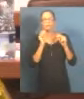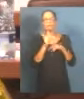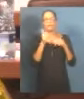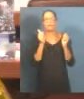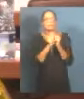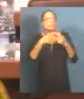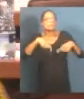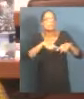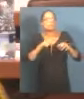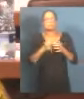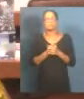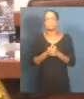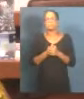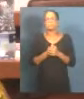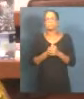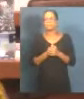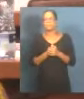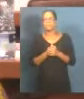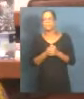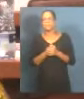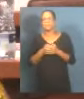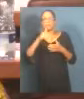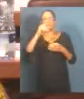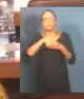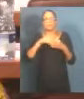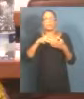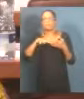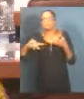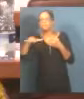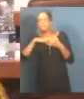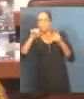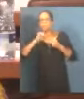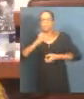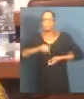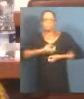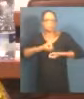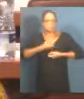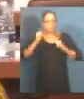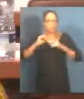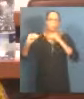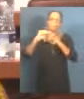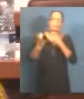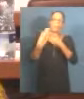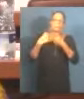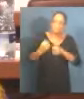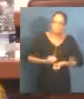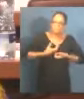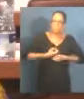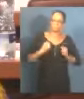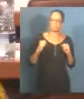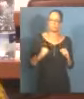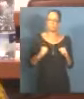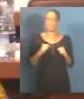des commissions, à travers des espaces où la parole du peuple sera sollicitée, c'est de faire en sorte que nous ayons